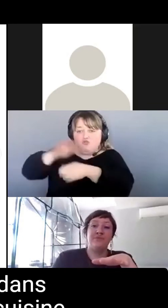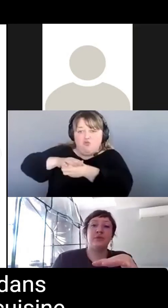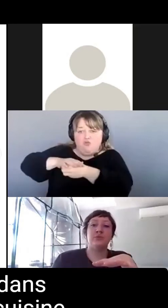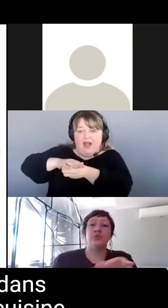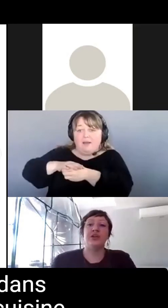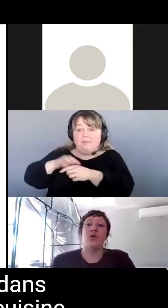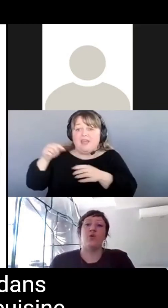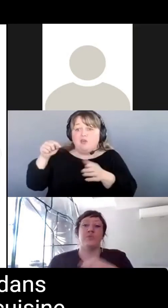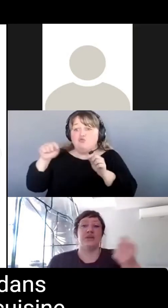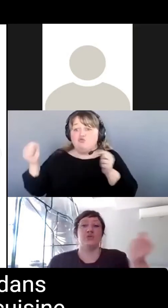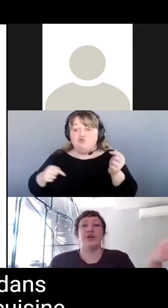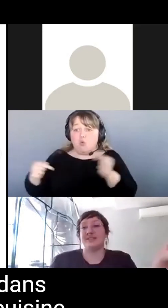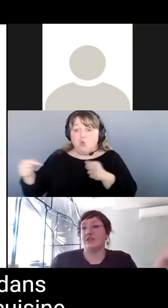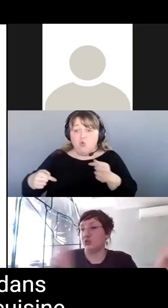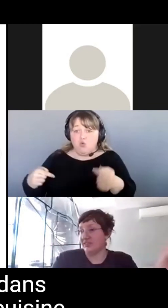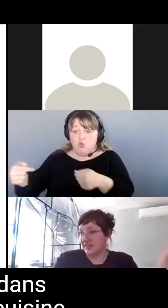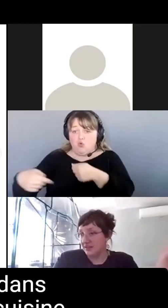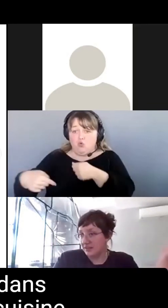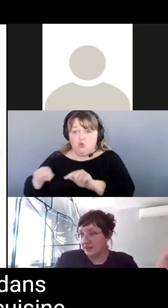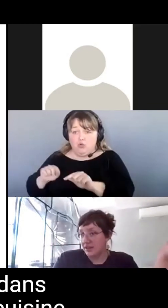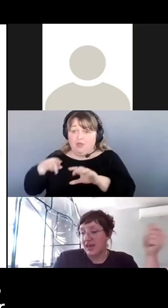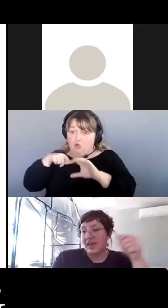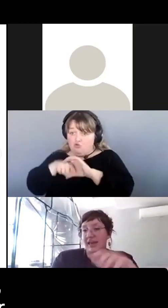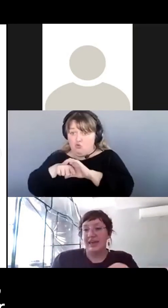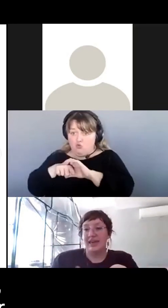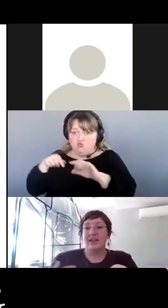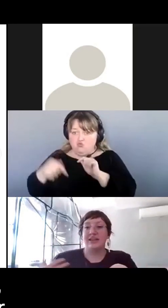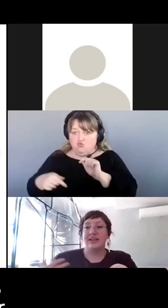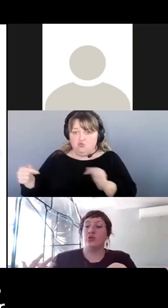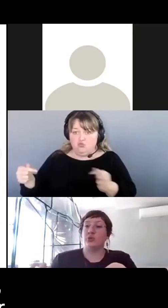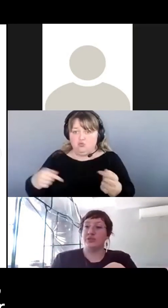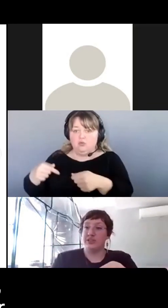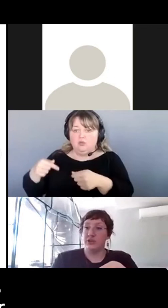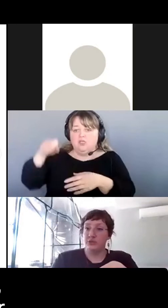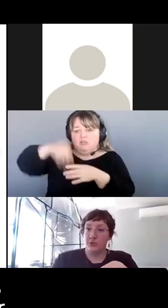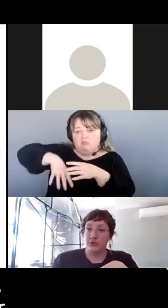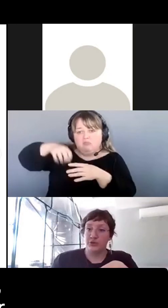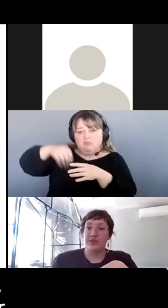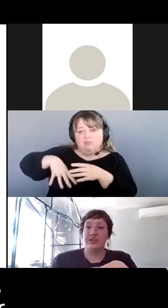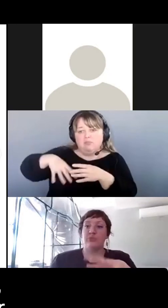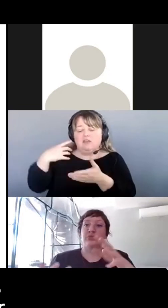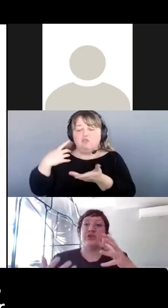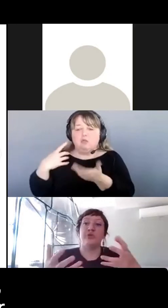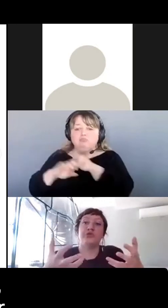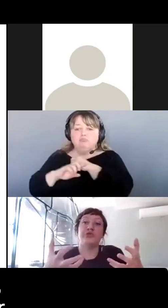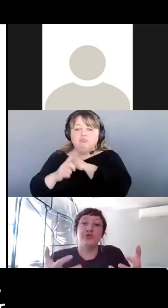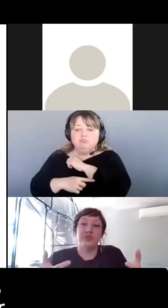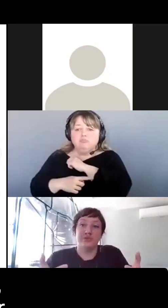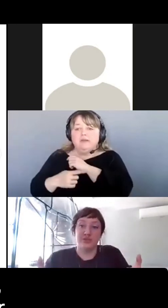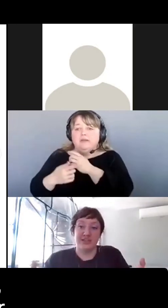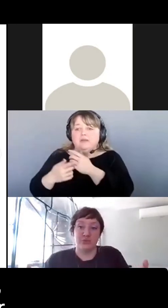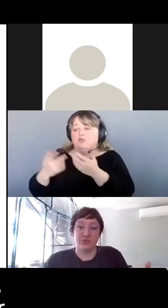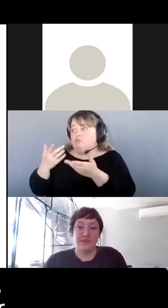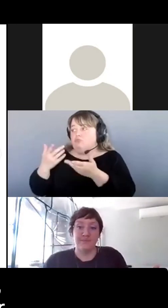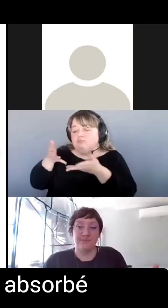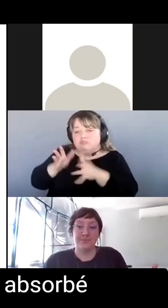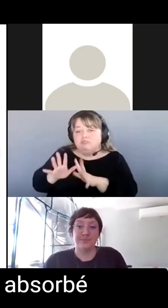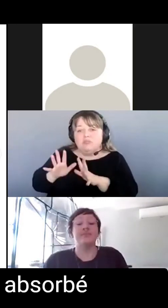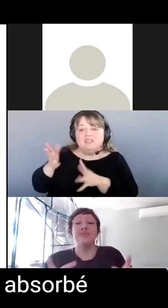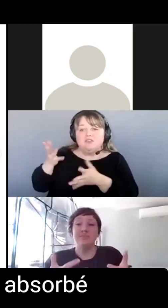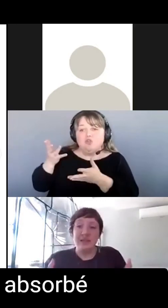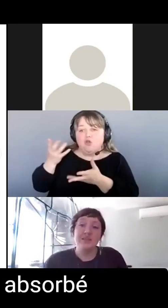fond, puis on met nos restants de cuisine et la décomposition se produit, puis un jus qui va